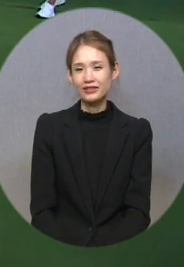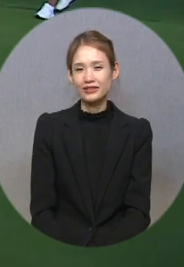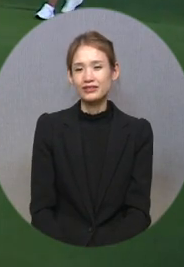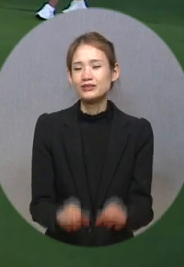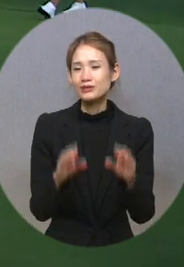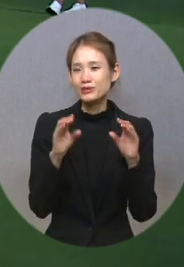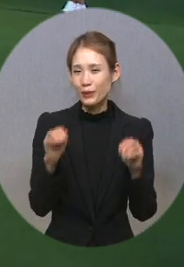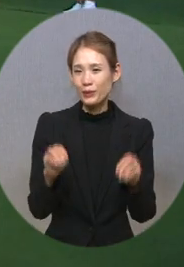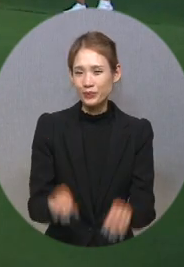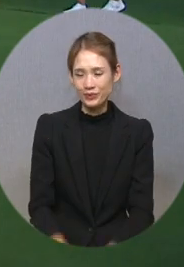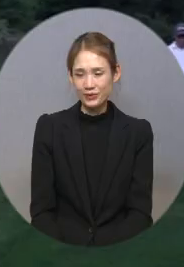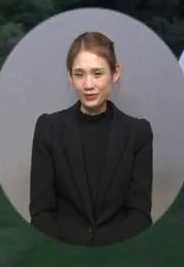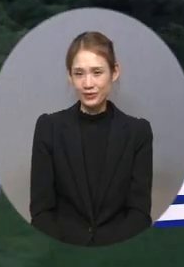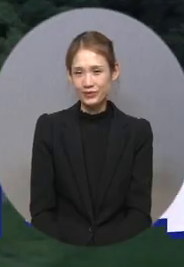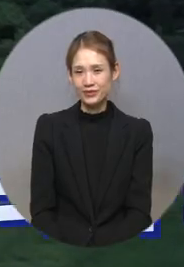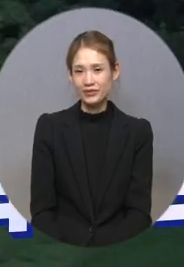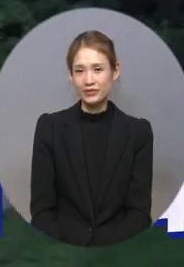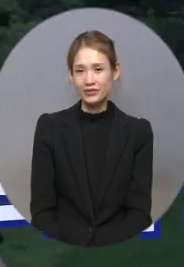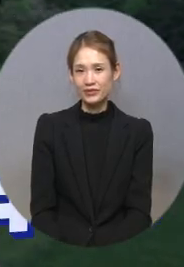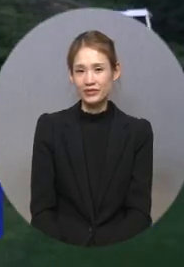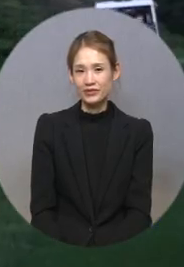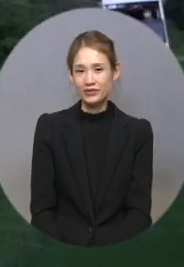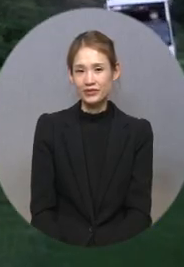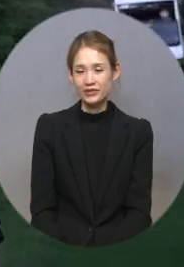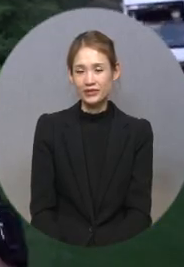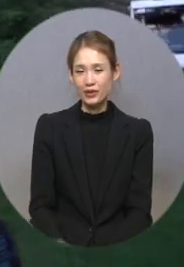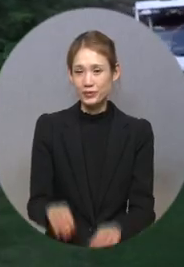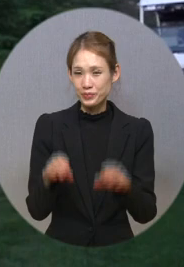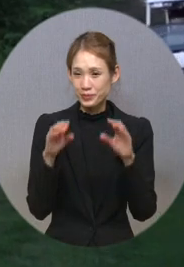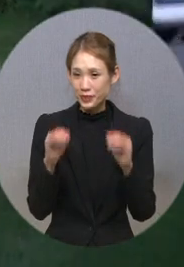오케이, 나이스. 어, 멈췄어.